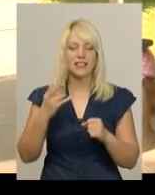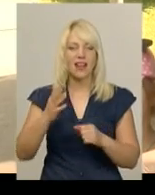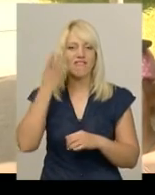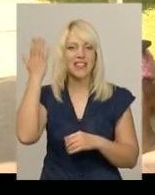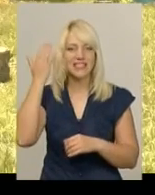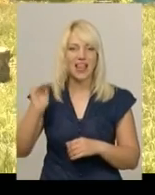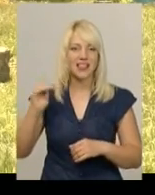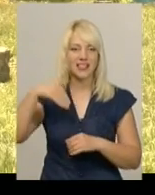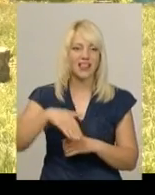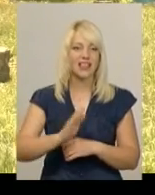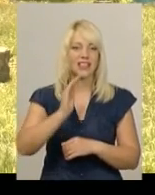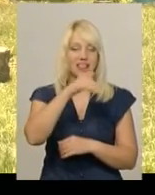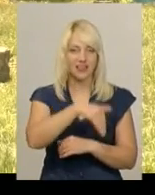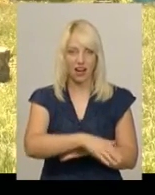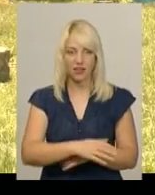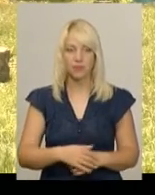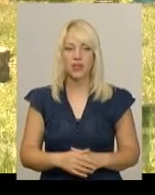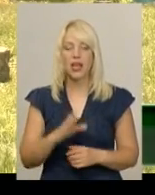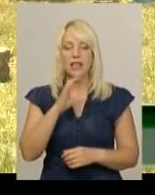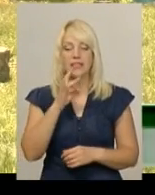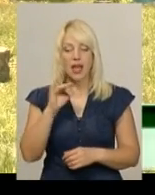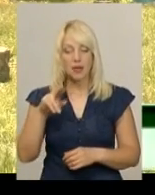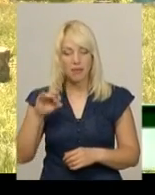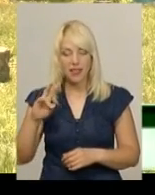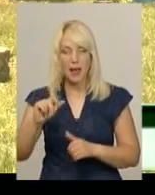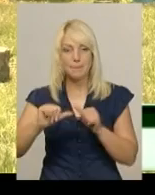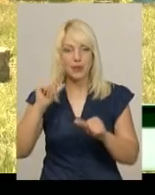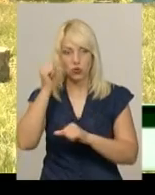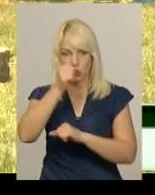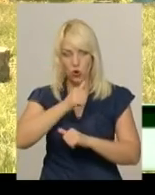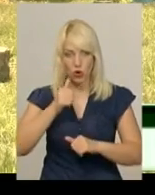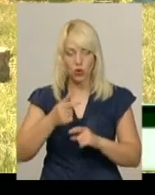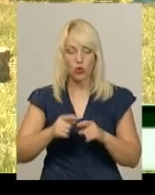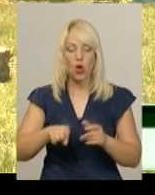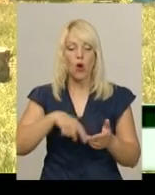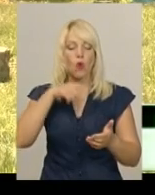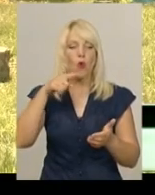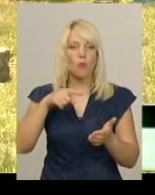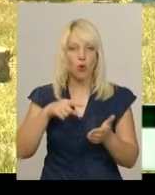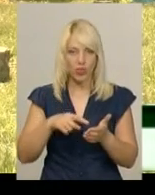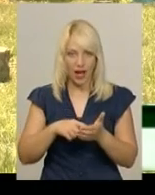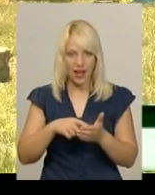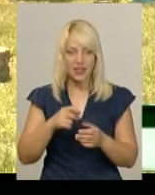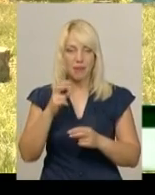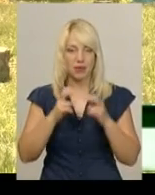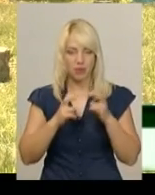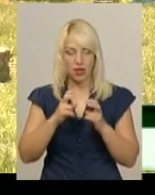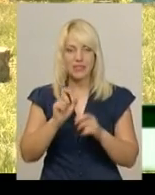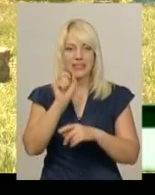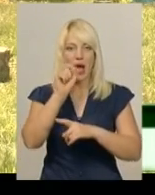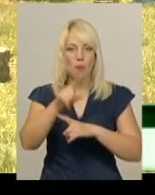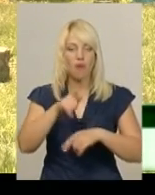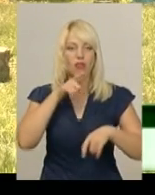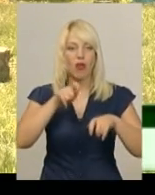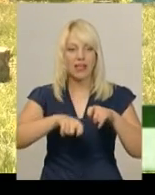качельки. У серпні минулого року комунальне підприємство «Парки і сквери Хмельницького» замовили технічну експертизу двох атракціонів – «Веселі